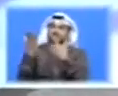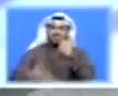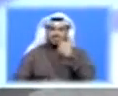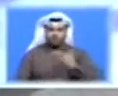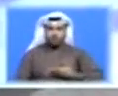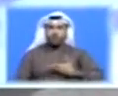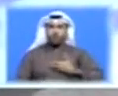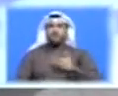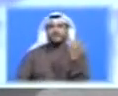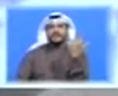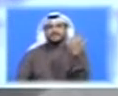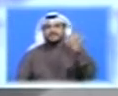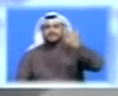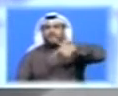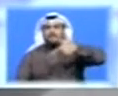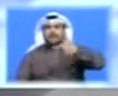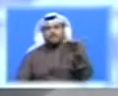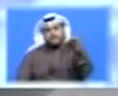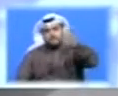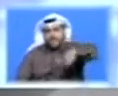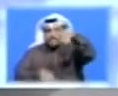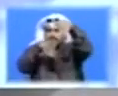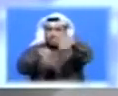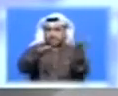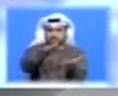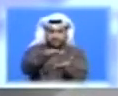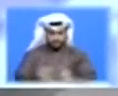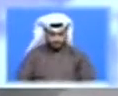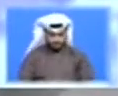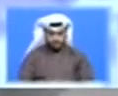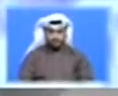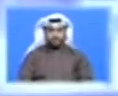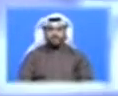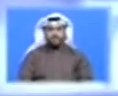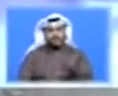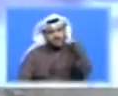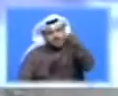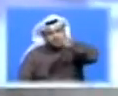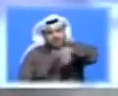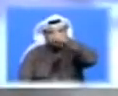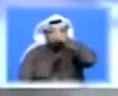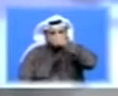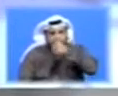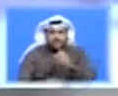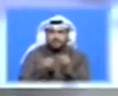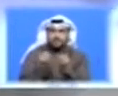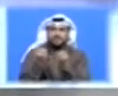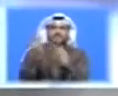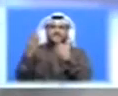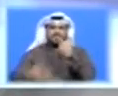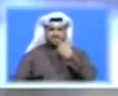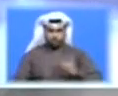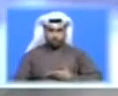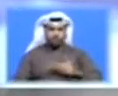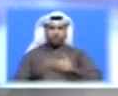فرحان عبد الله تركي العنزي عن عمر ناهز 70. انتقل إلى رحمة الله تعالى